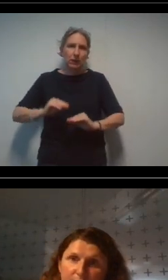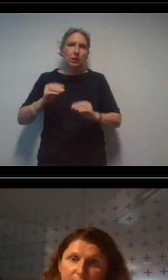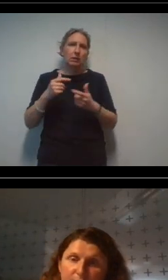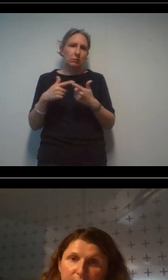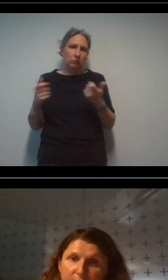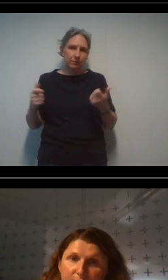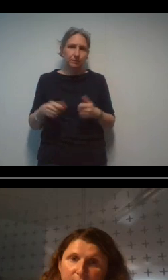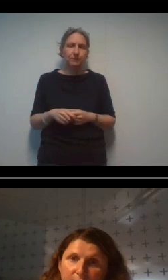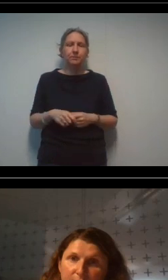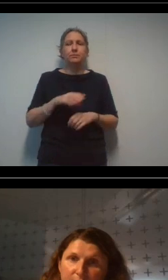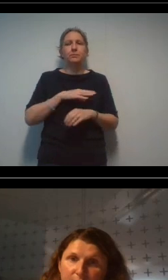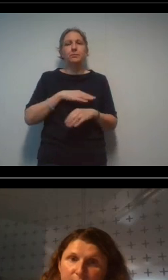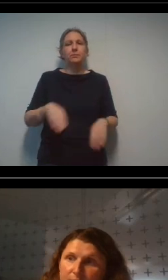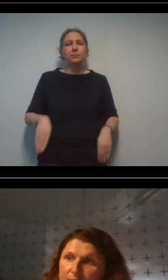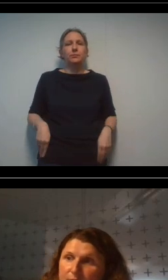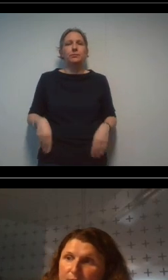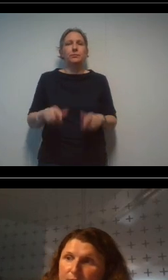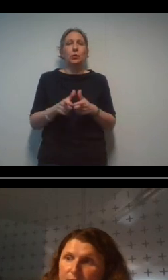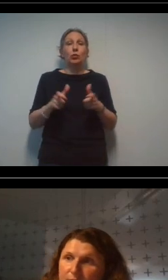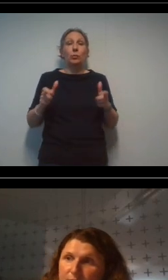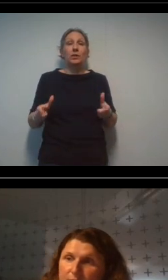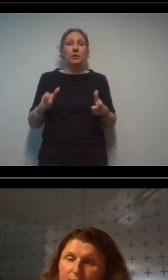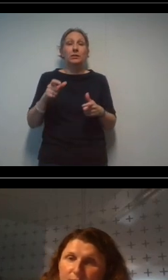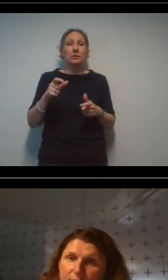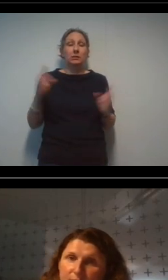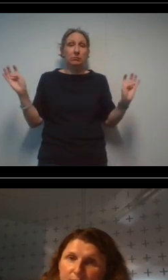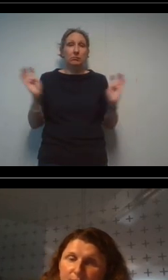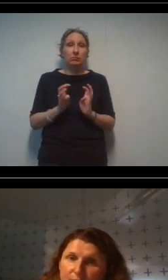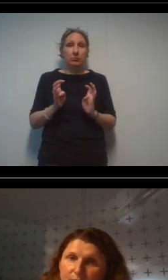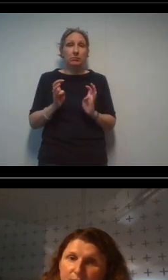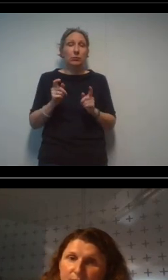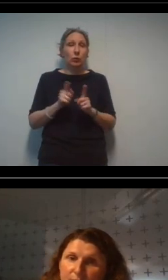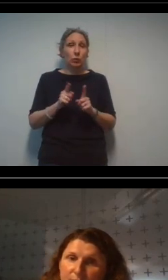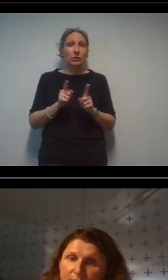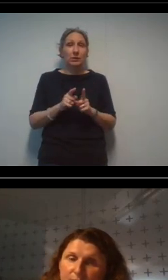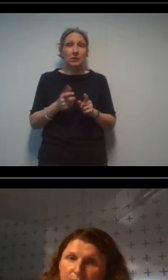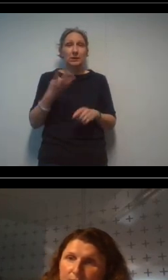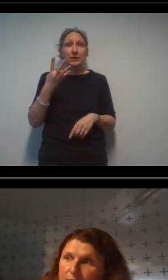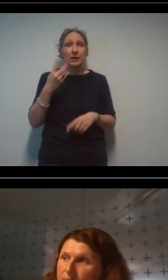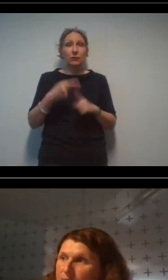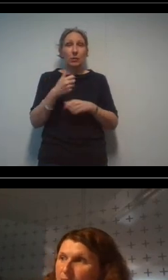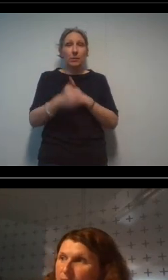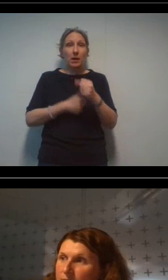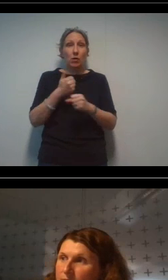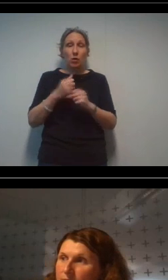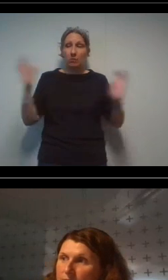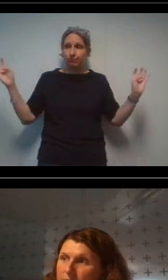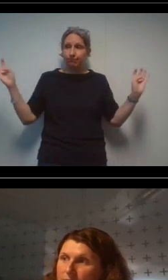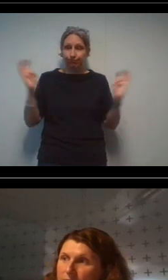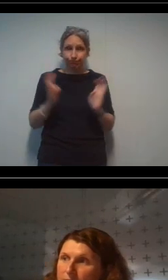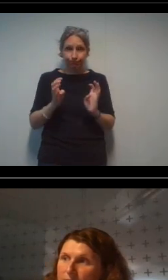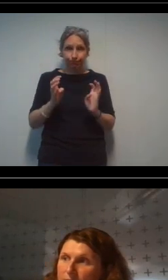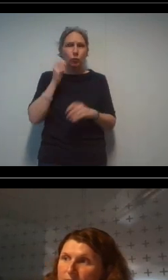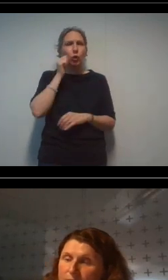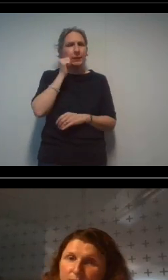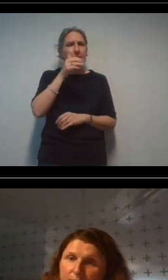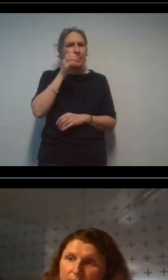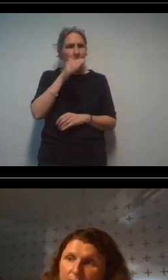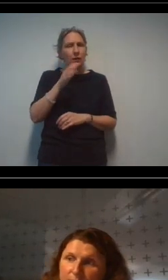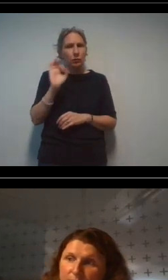terminer sur la slide suivante, on les réunit aussi quatre fois dans l'année parce qu'on travaille avec vous au quotidien. Mais parfois, c'est bien de